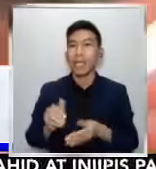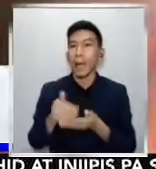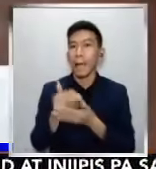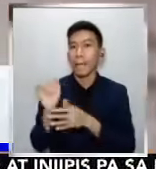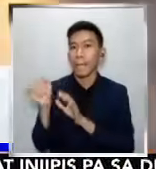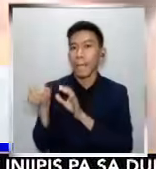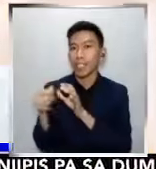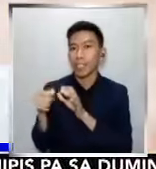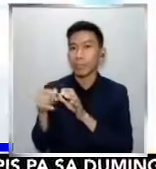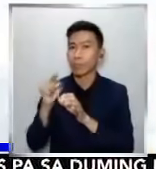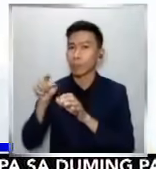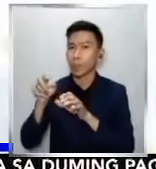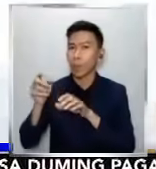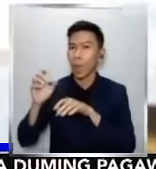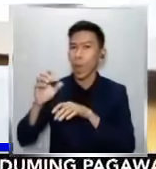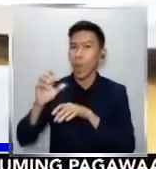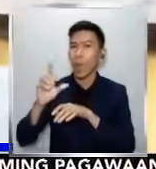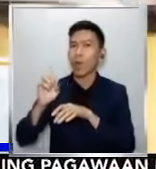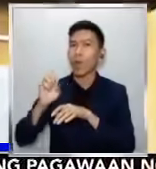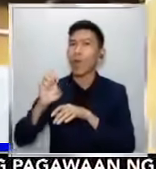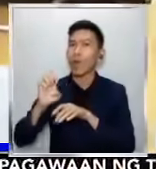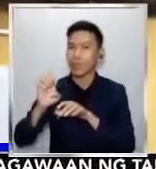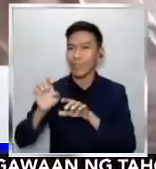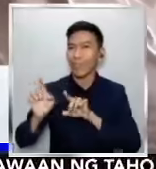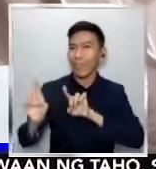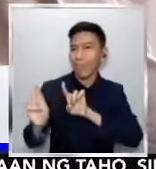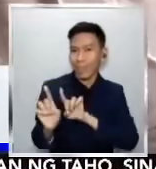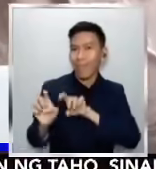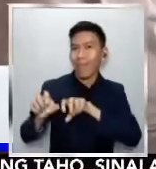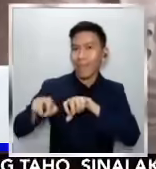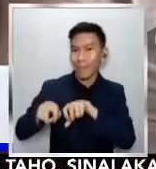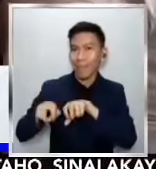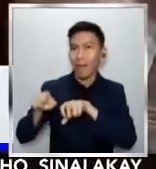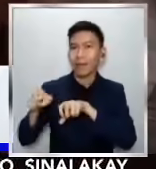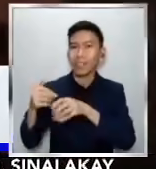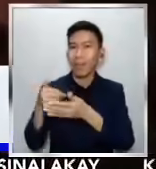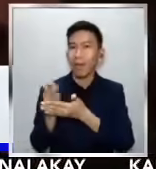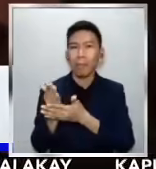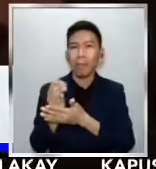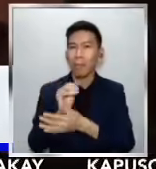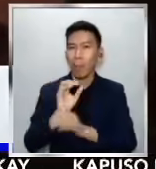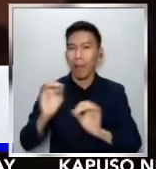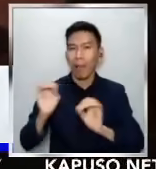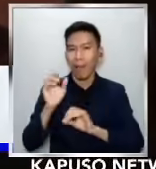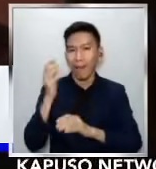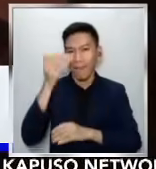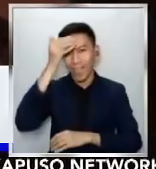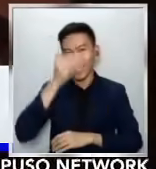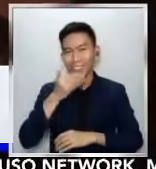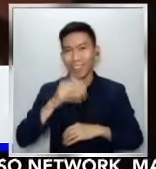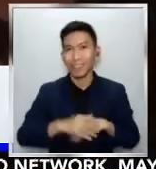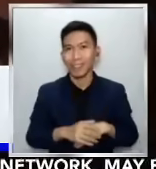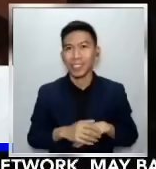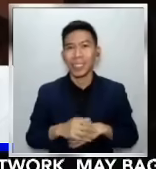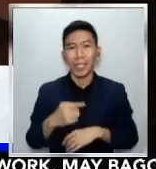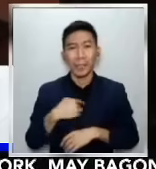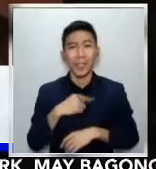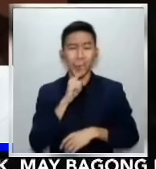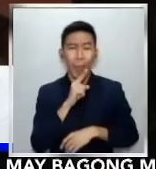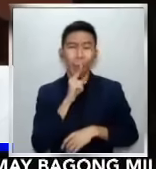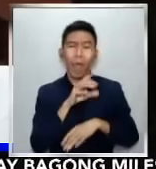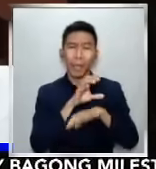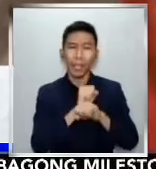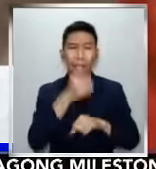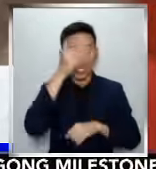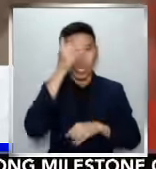area, may iba na hindi na rin nagsusuot ng face shield. Nagpe-face shield pa rin po ako. Ngayon po, hindi po muna. Pag pumupunta po ng mall, naka-face